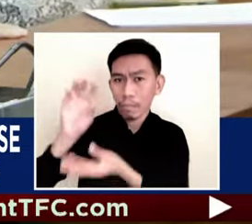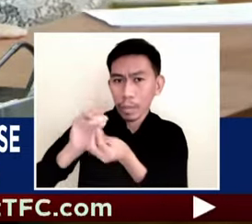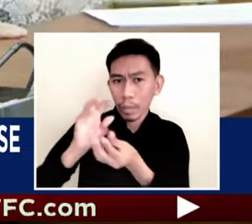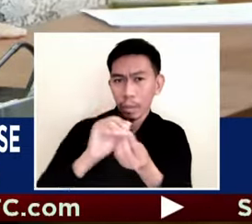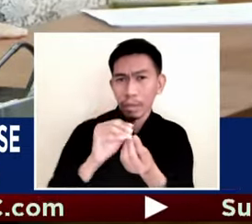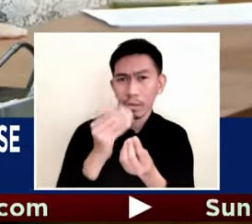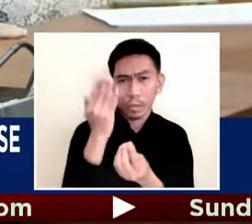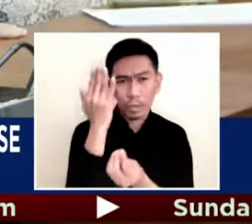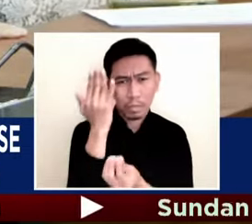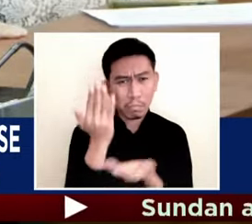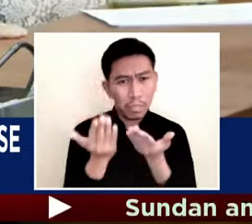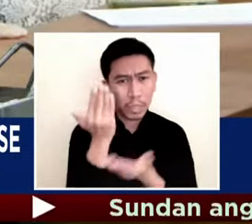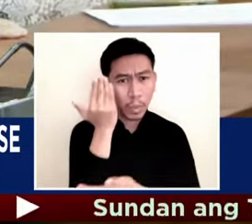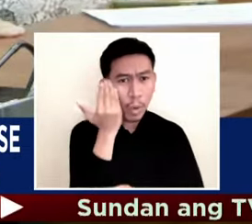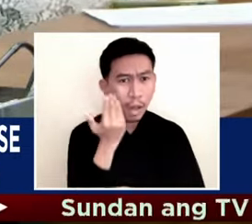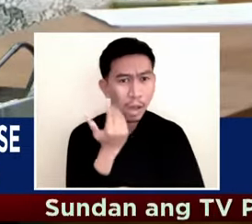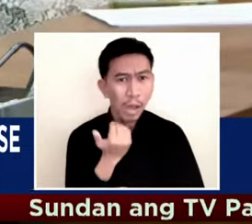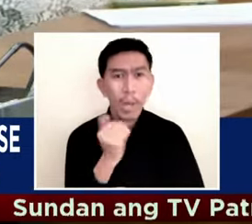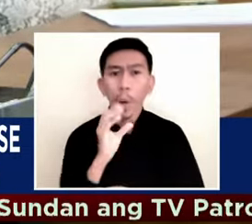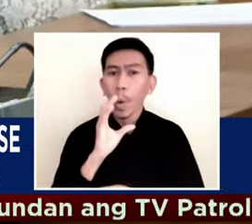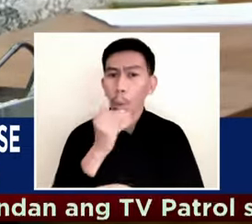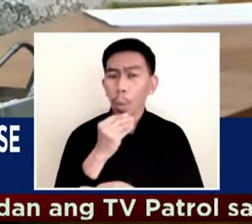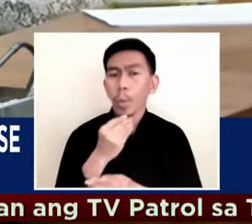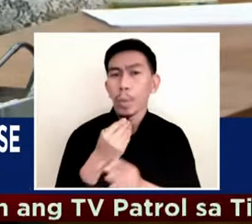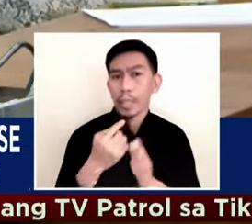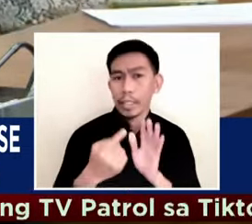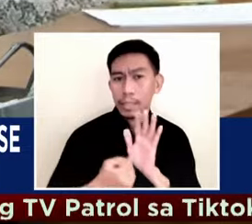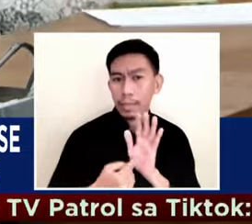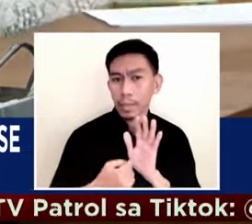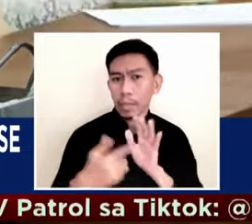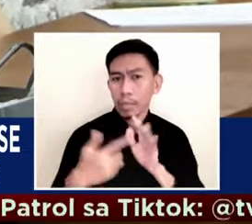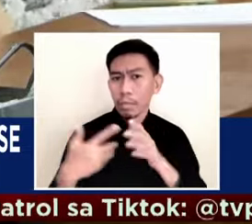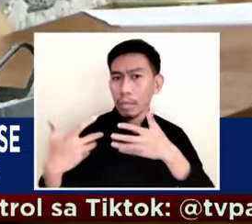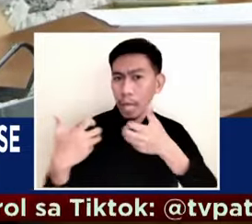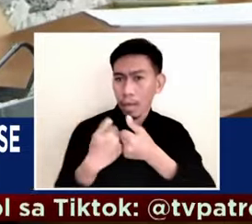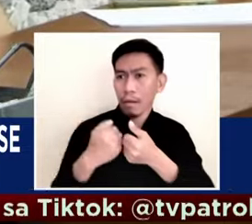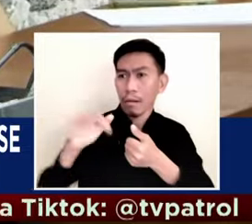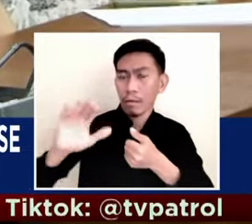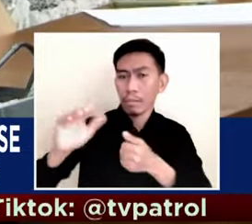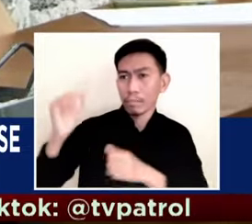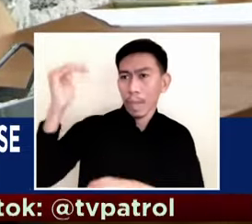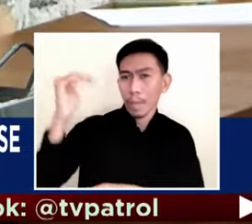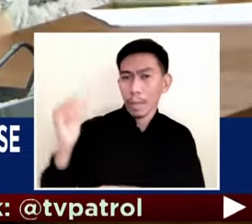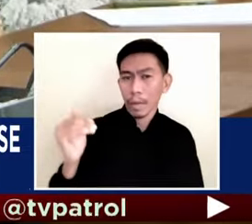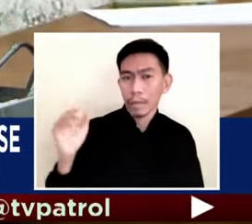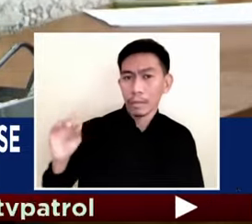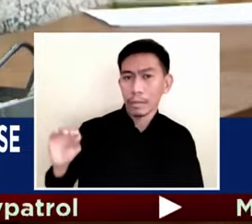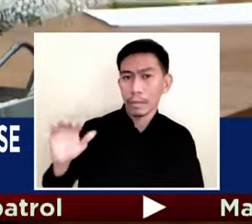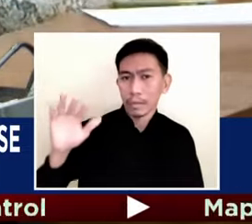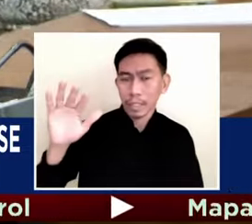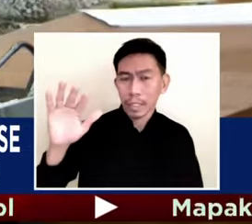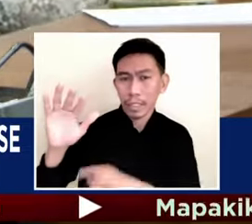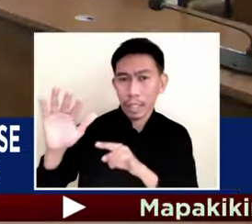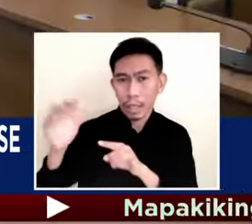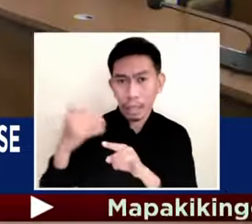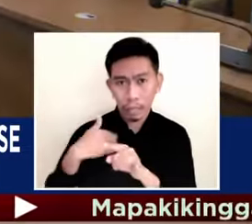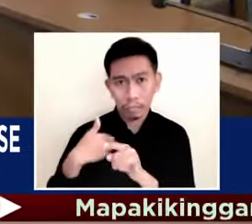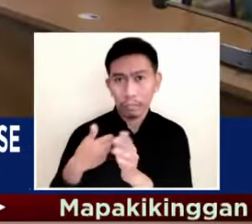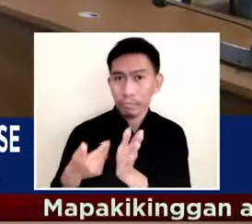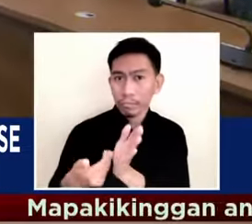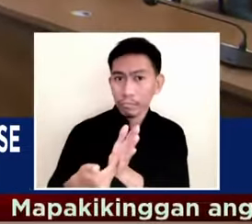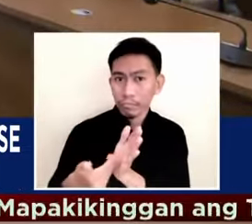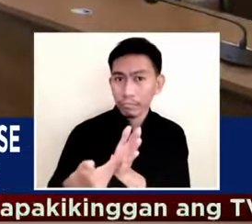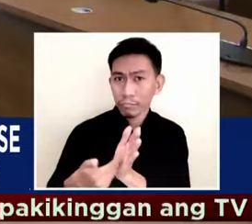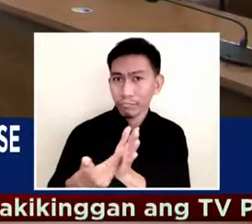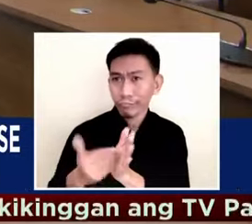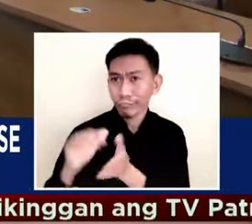interpretation in terms of sino po ba yung, for instance, in the crashes that you presented, meron po ba tayong proper documentation?